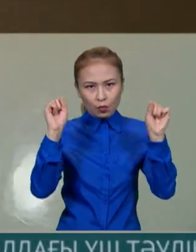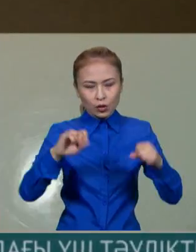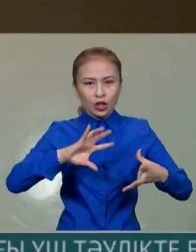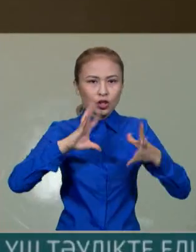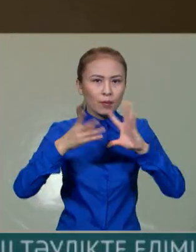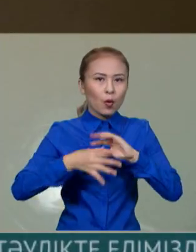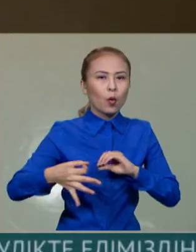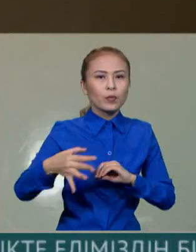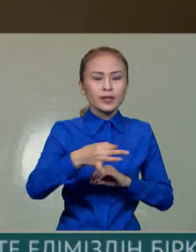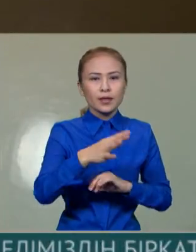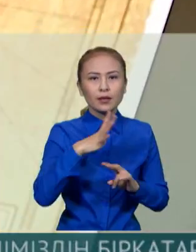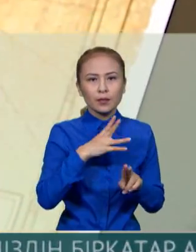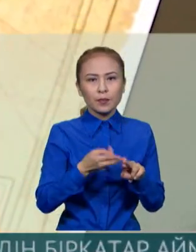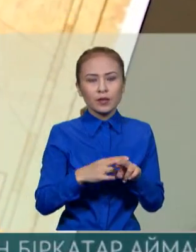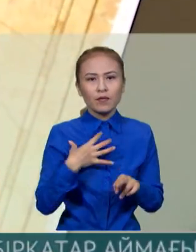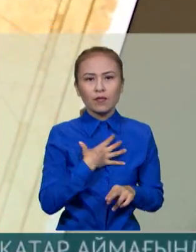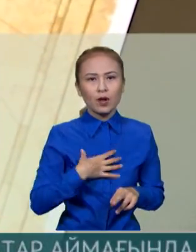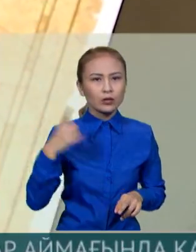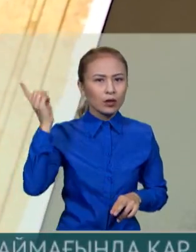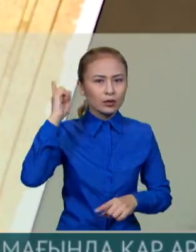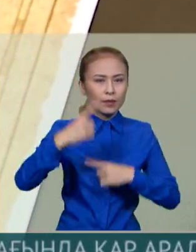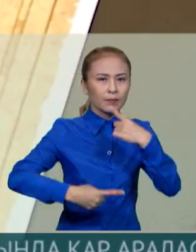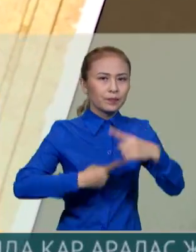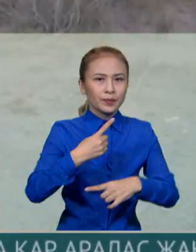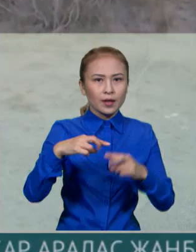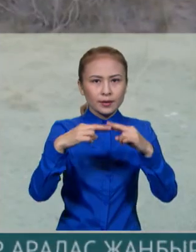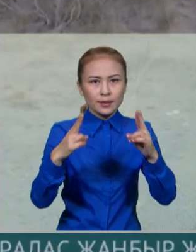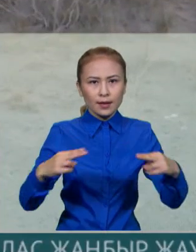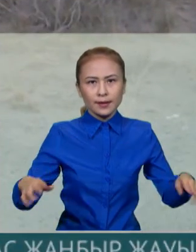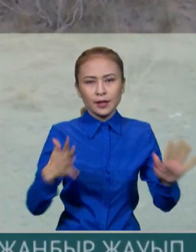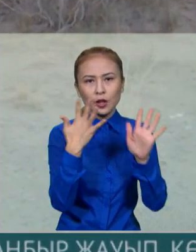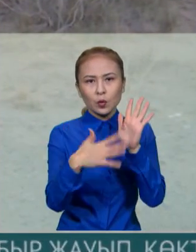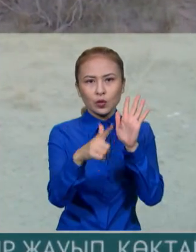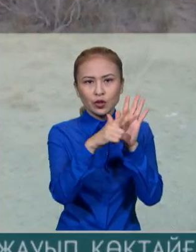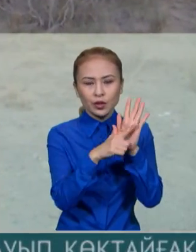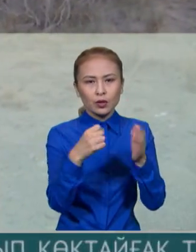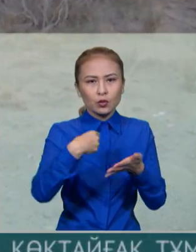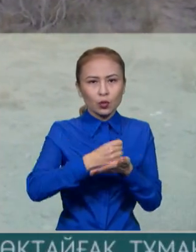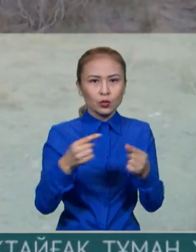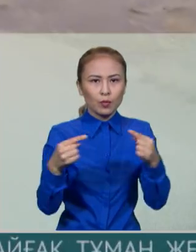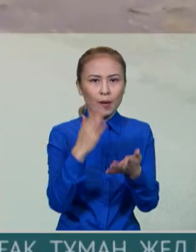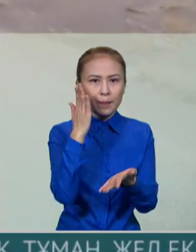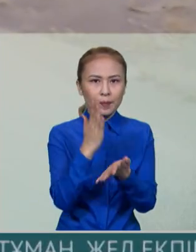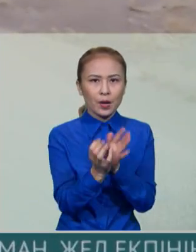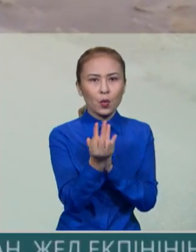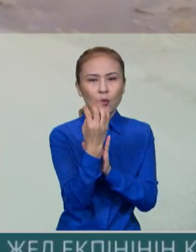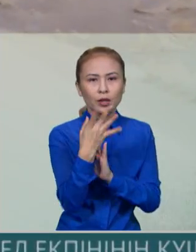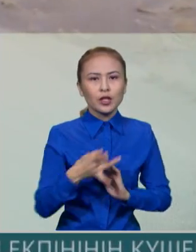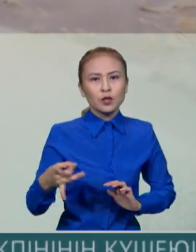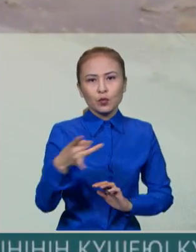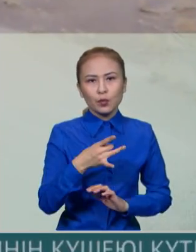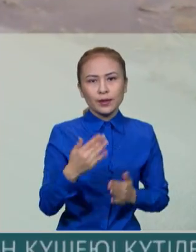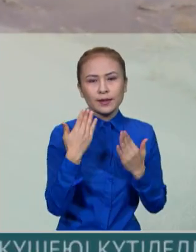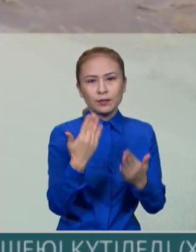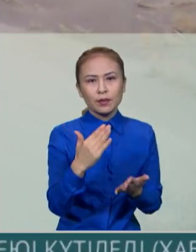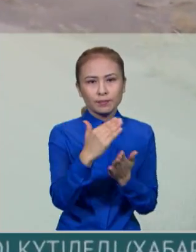жинақталған. Жалпы облыста киелі мекен саналатын мұндай нысандардың қатары 27 деген нақты дерек бар. Оның 14-і